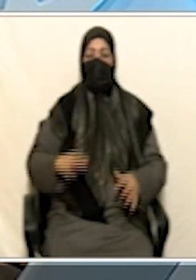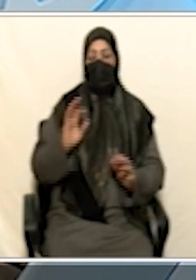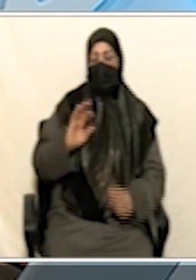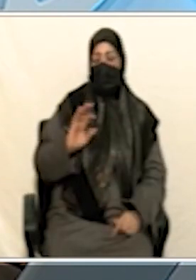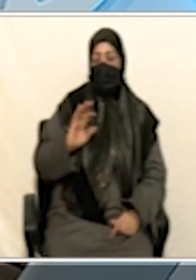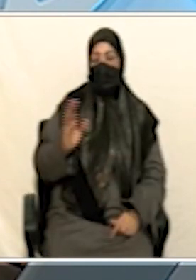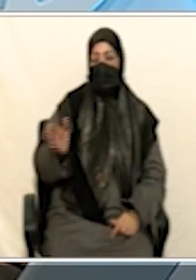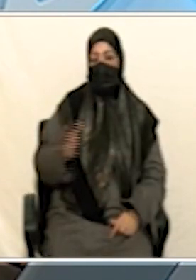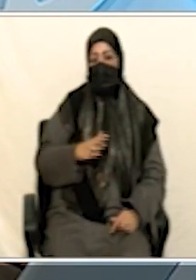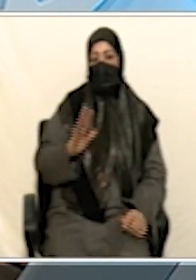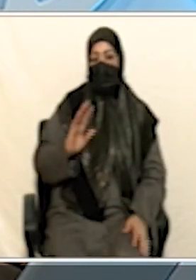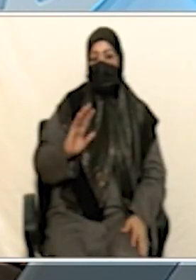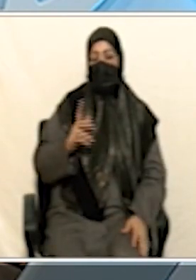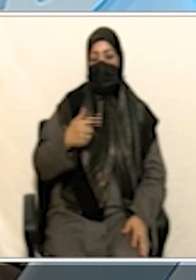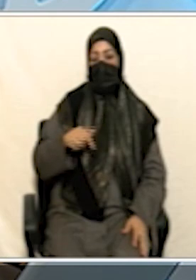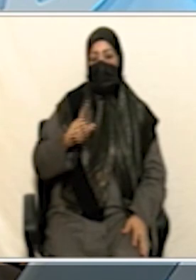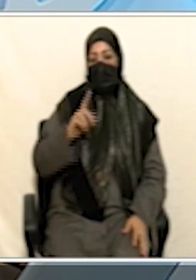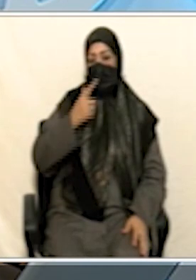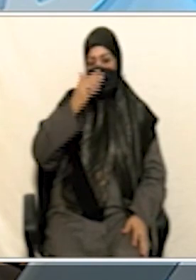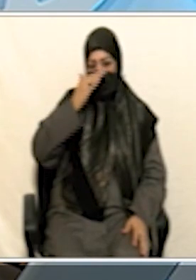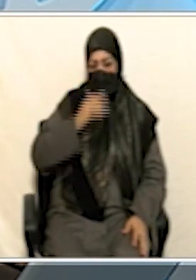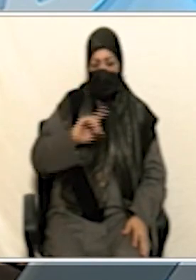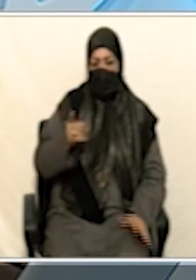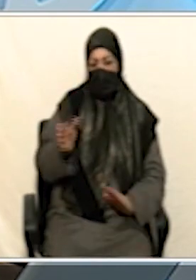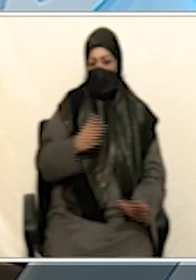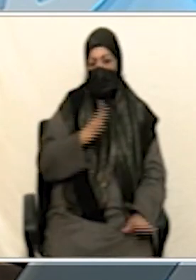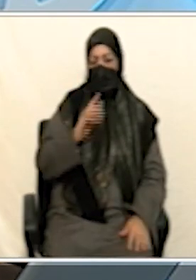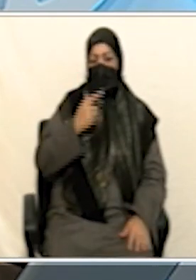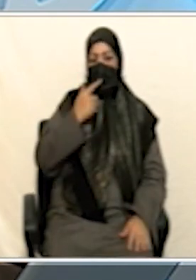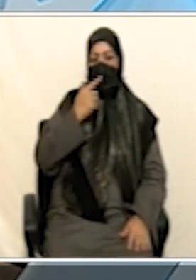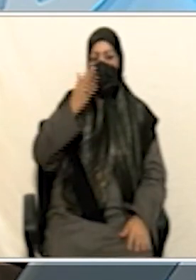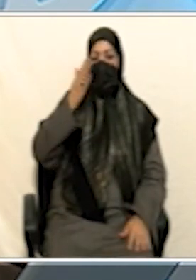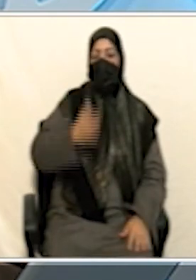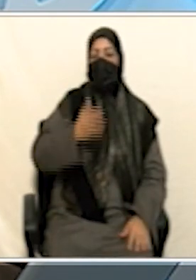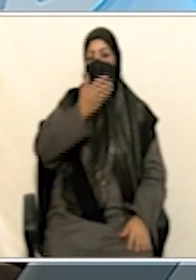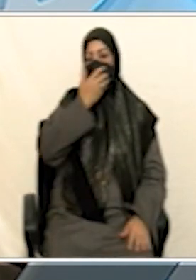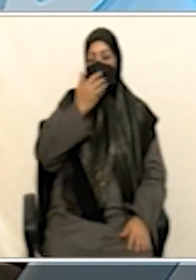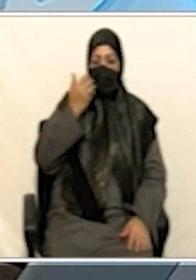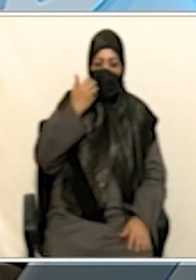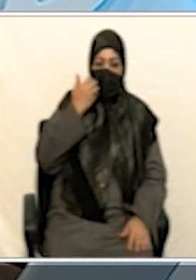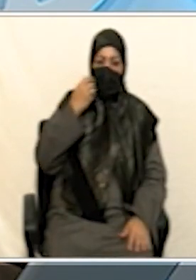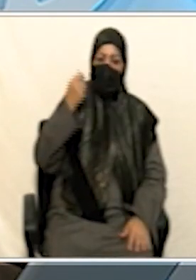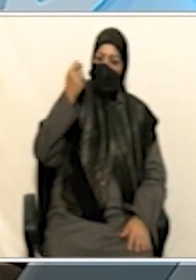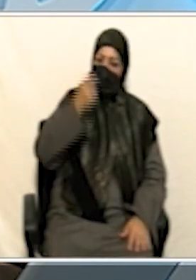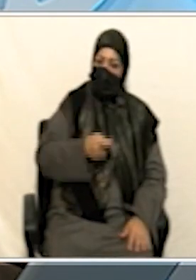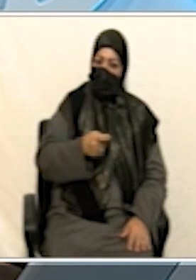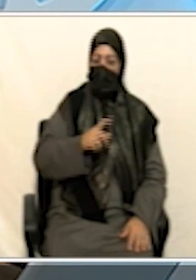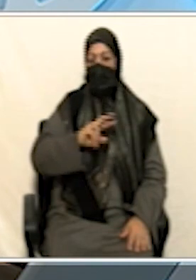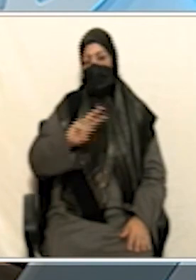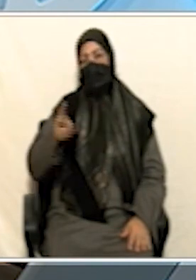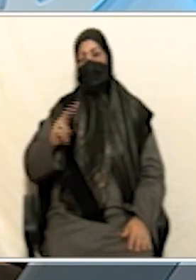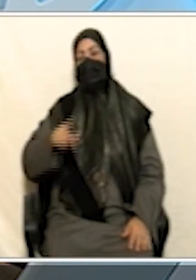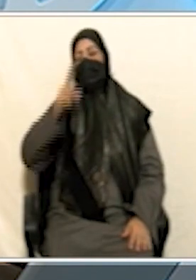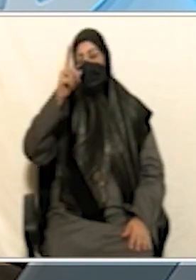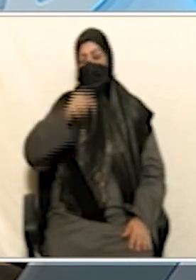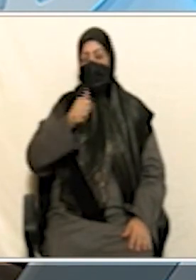الطاعه اذا هذا النذر لا يلزم الوفاء به قال النبي صلى الله عليه وسلم لا ذر الا في